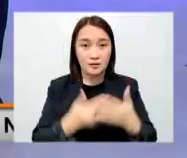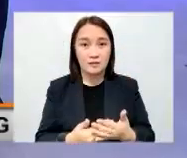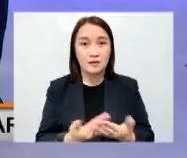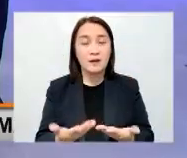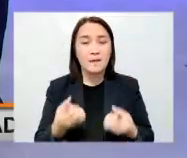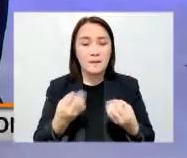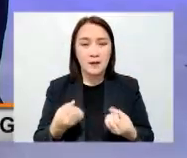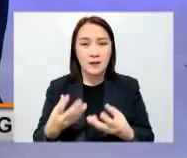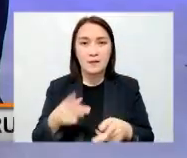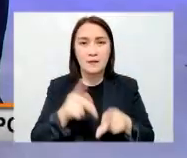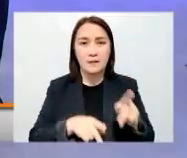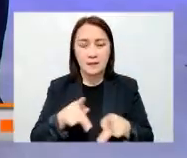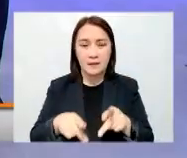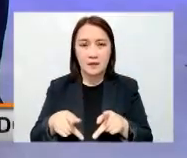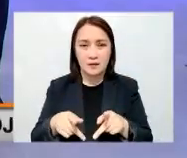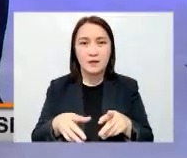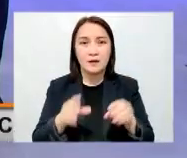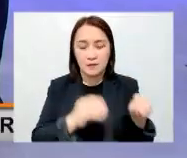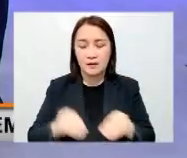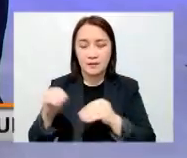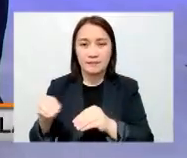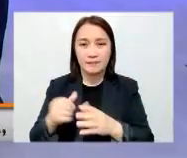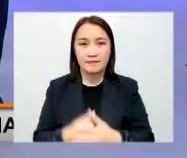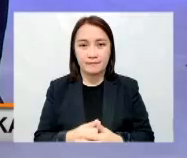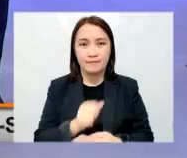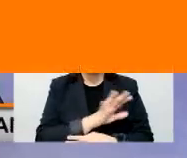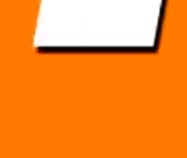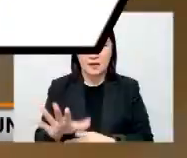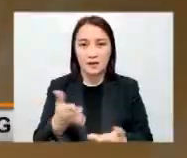residente ang pinalikas. Nasa frontline ng baritang yan si Brian Castillo.